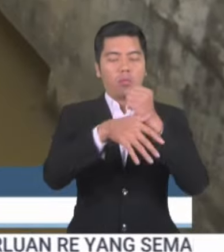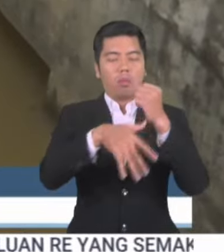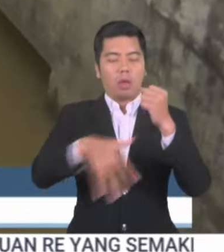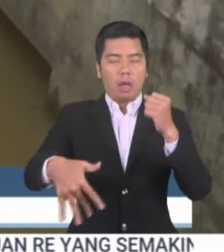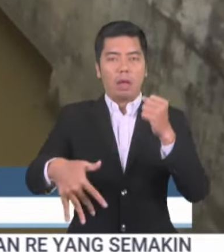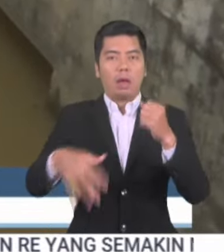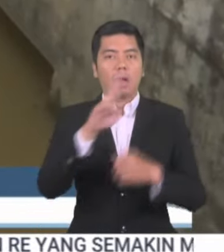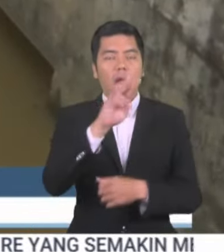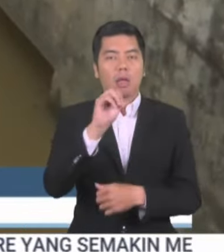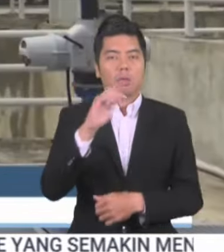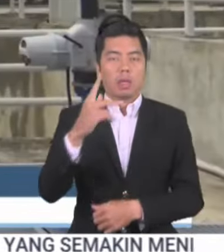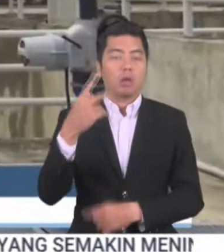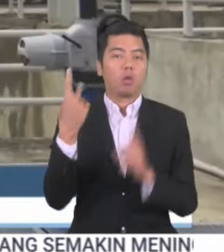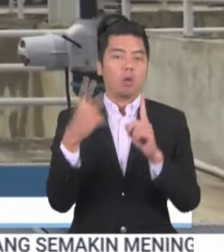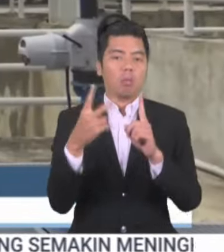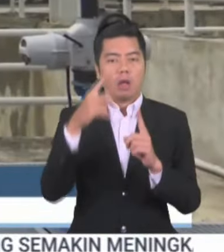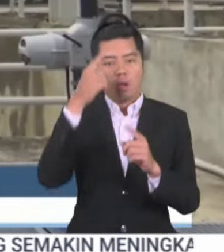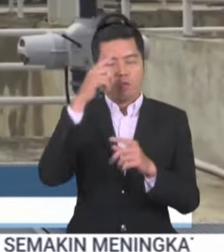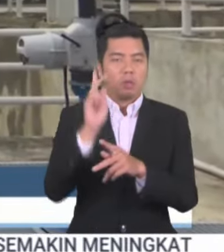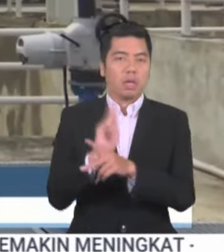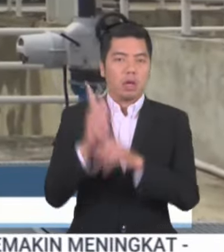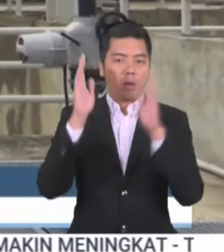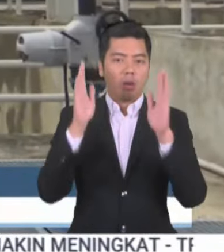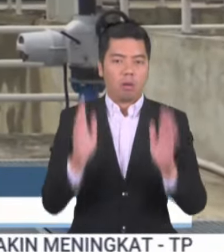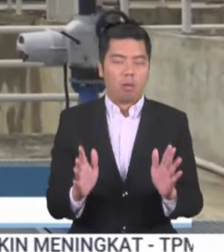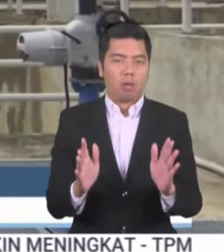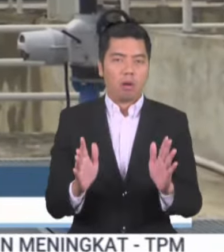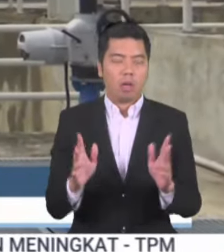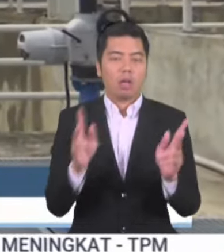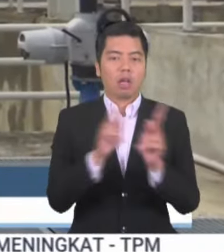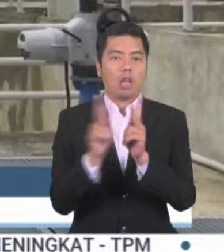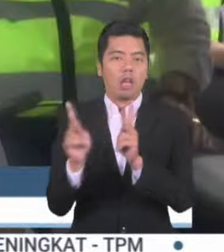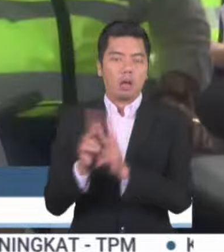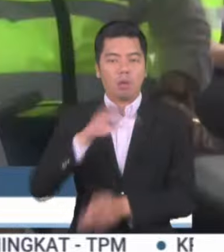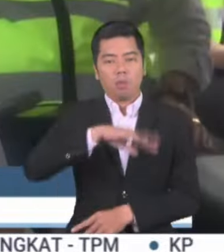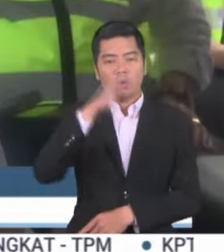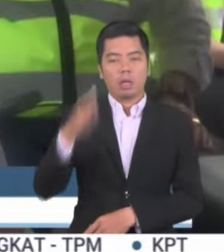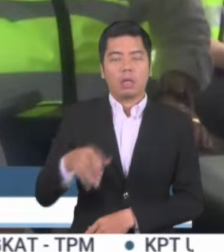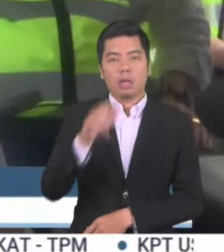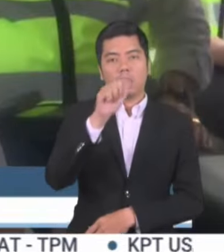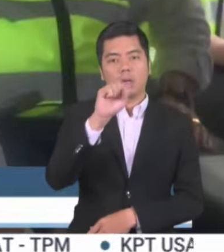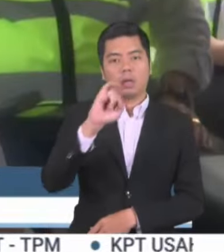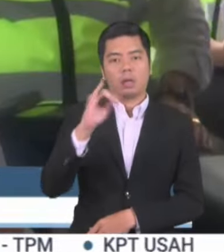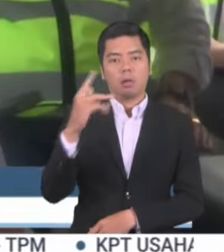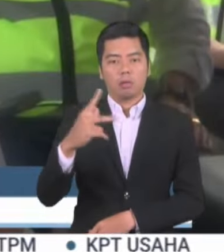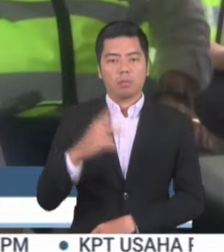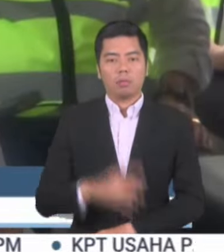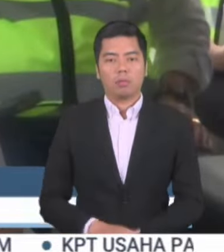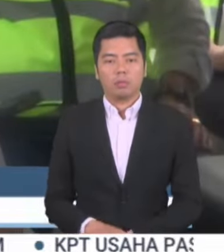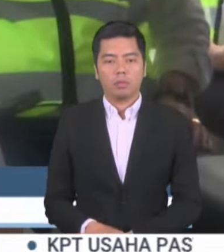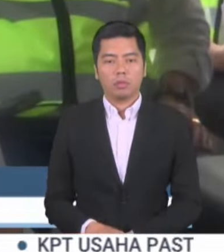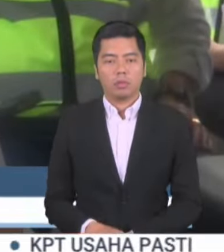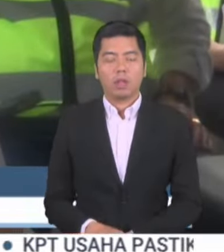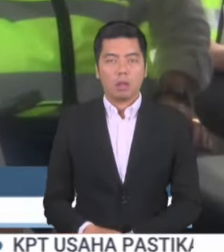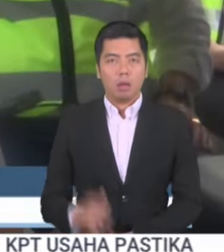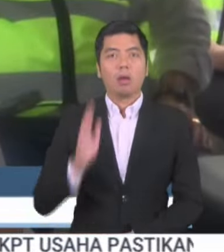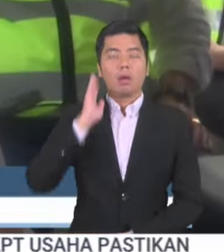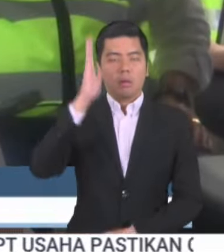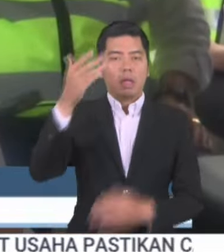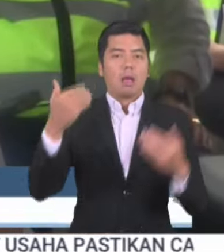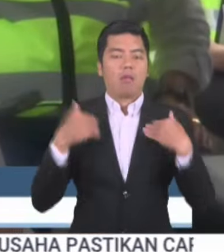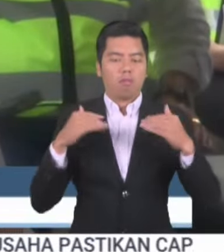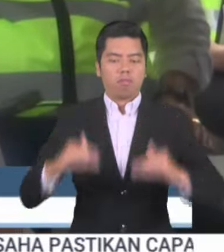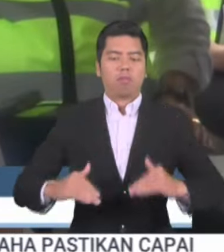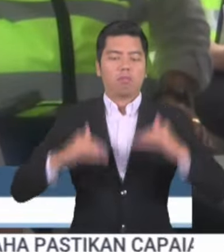Malaysia ke-12 untuk melindungi 618 hektar kawasan Bukit Asik. Kemudian ada fasa kelima.